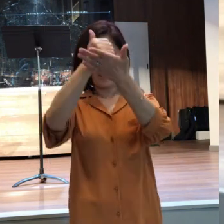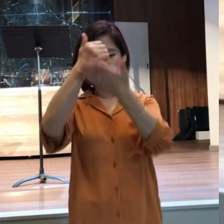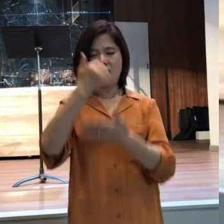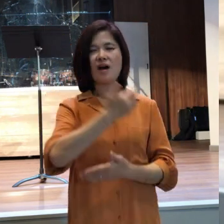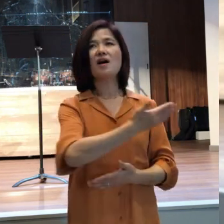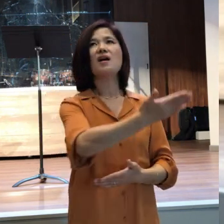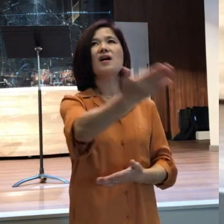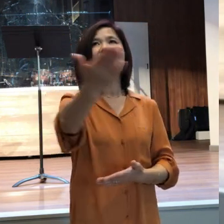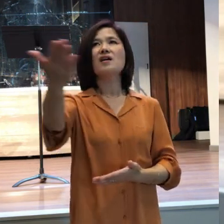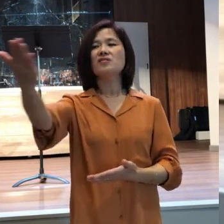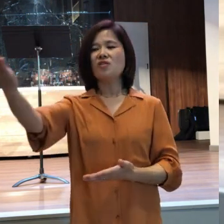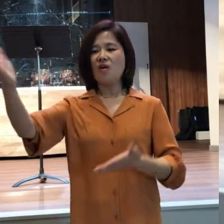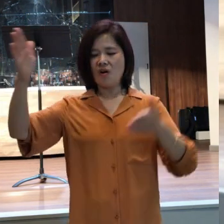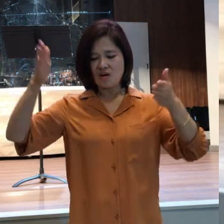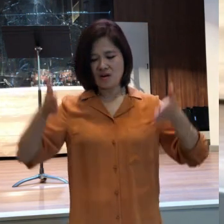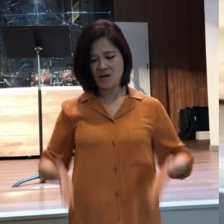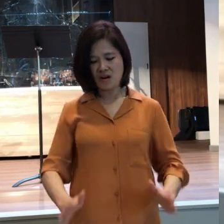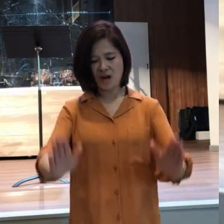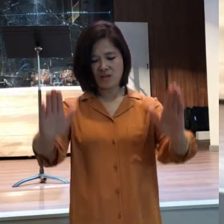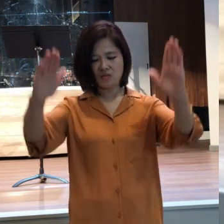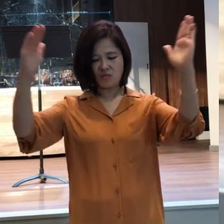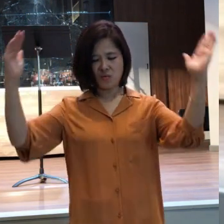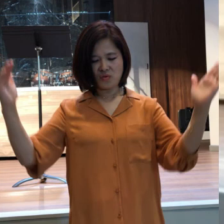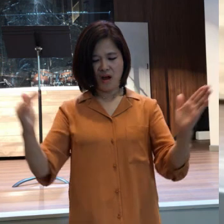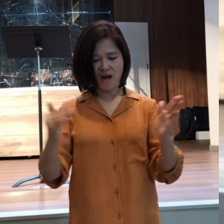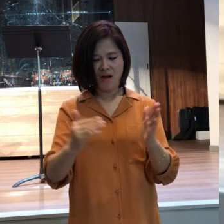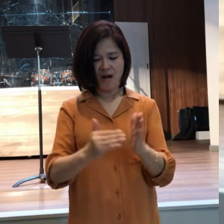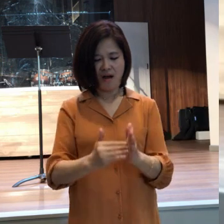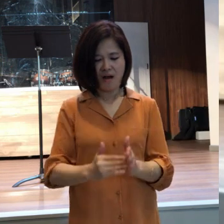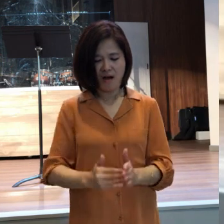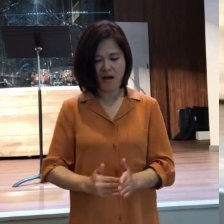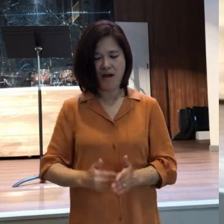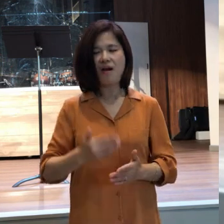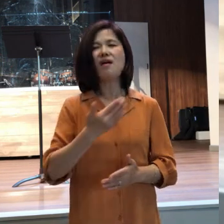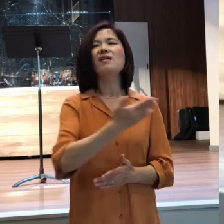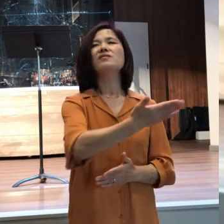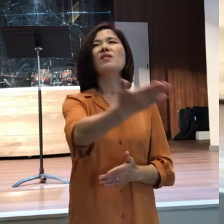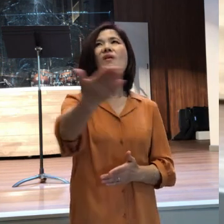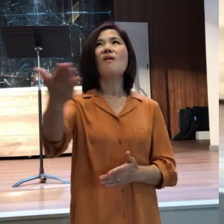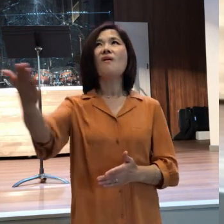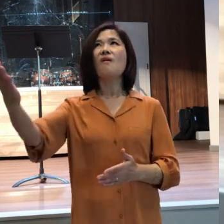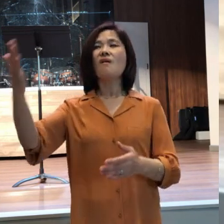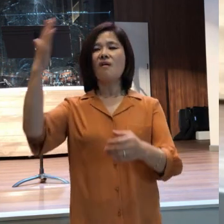오늘날 내가 너를 낳도다.